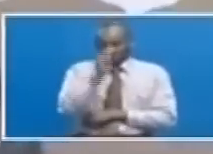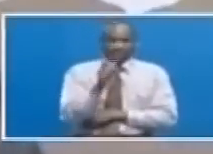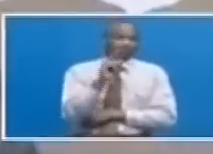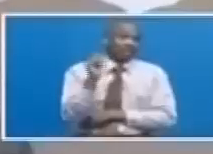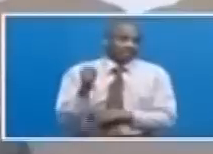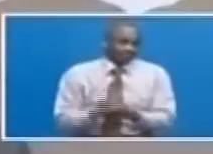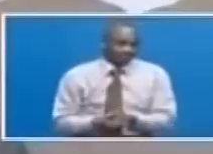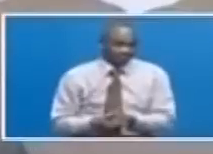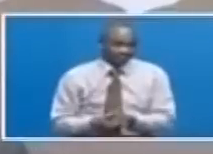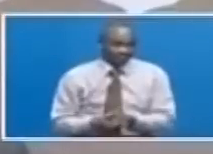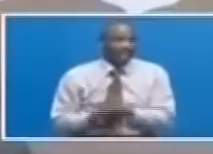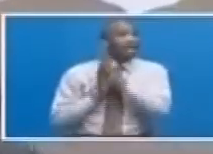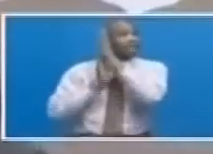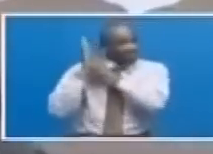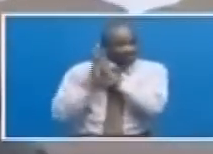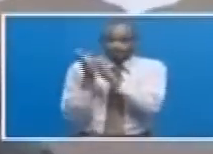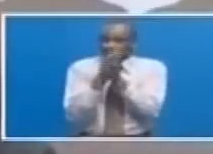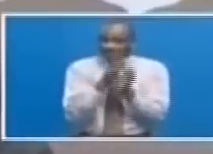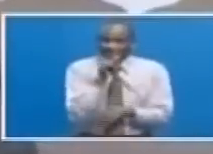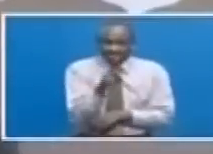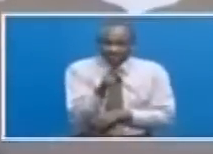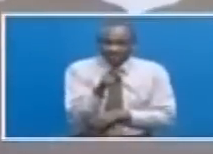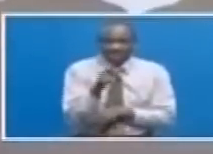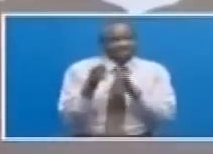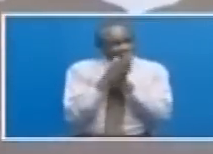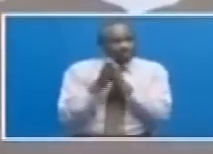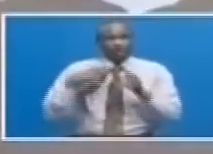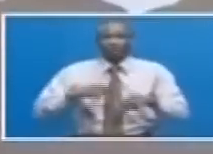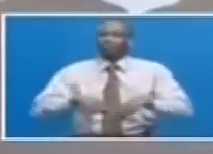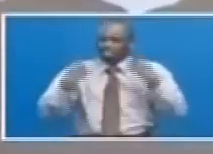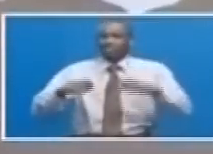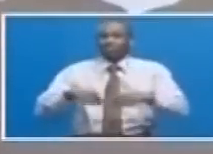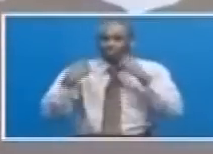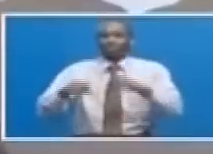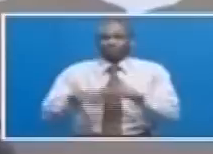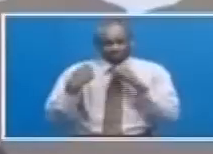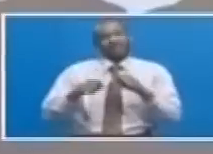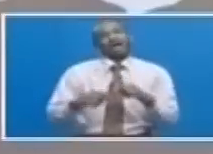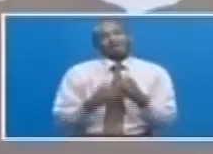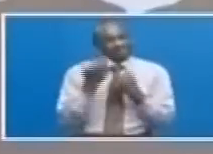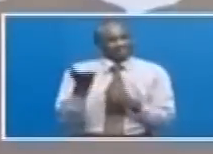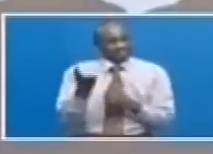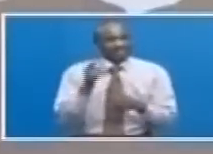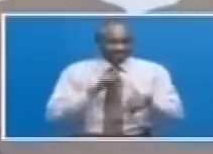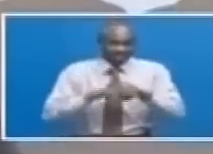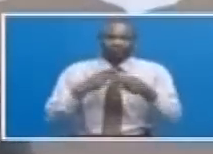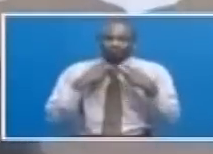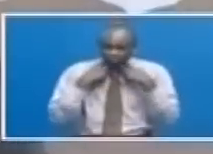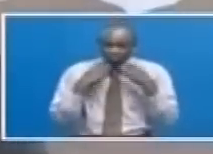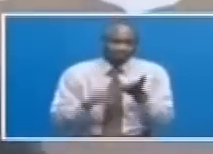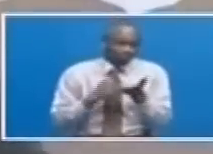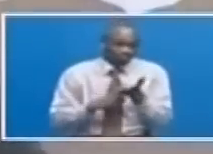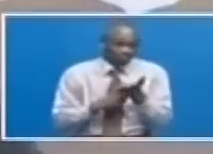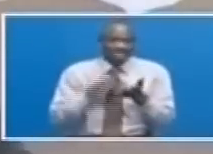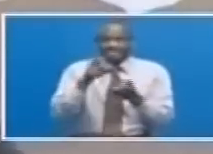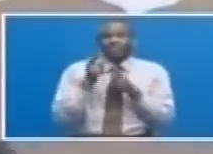Mau story is a story of atrocity and excess, a dirty war from